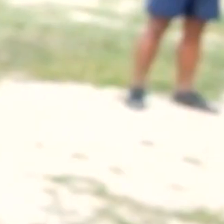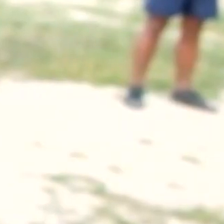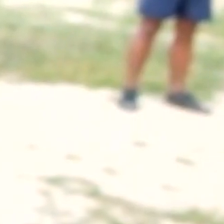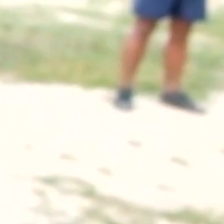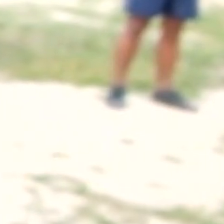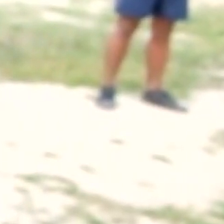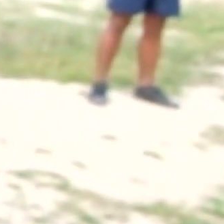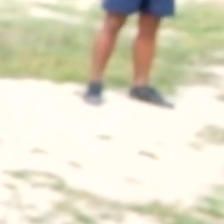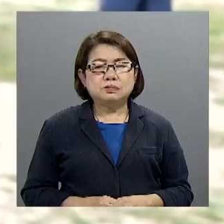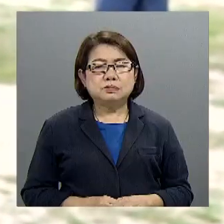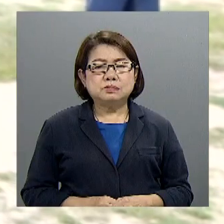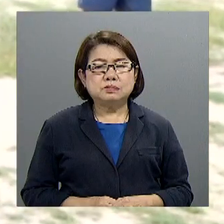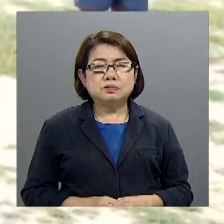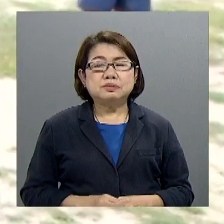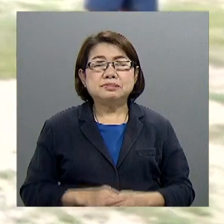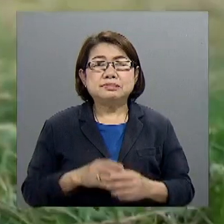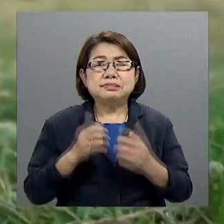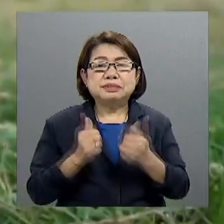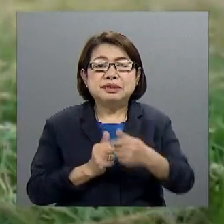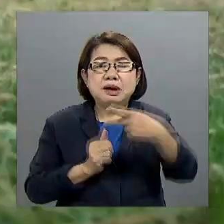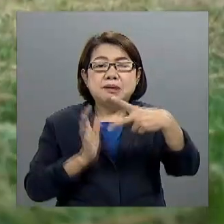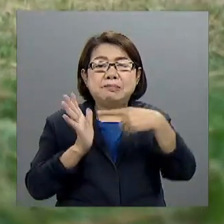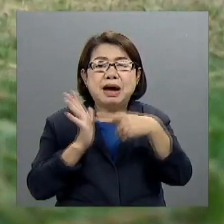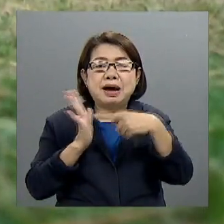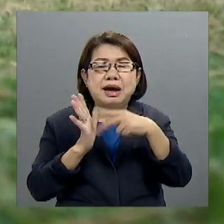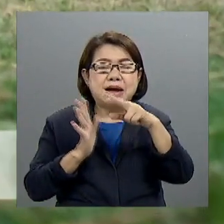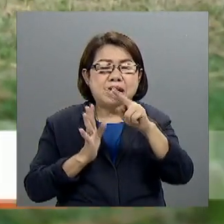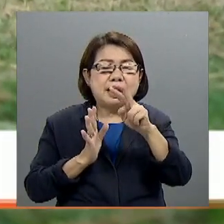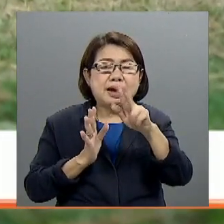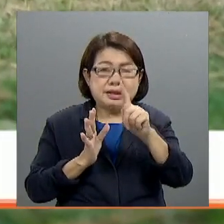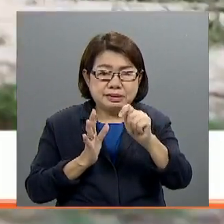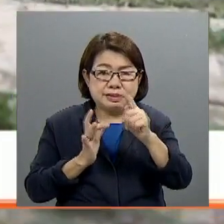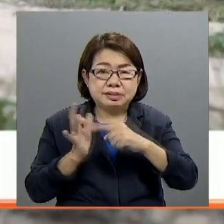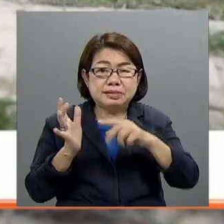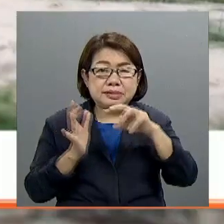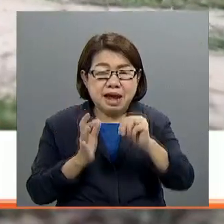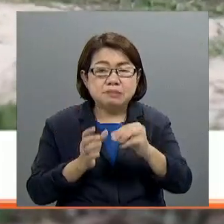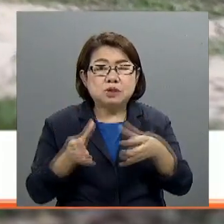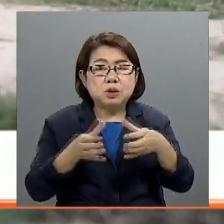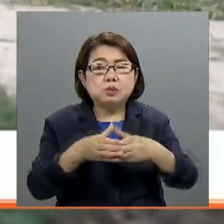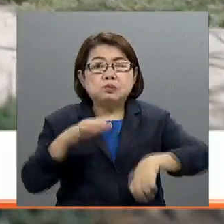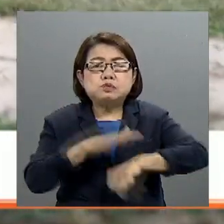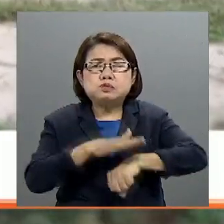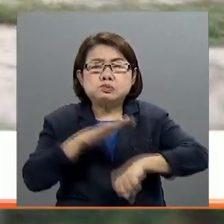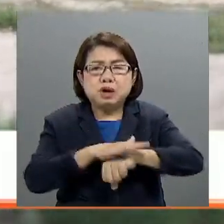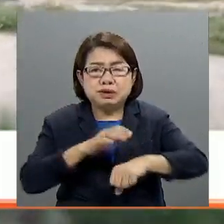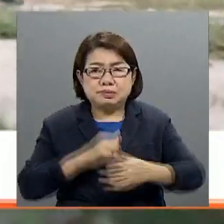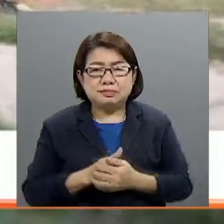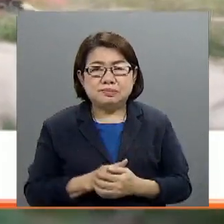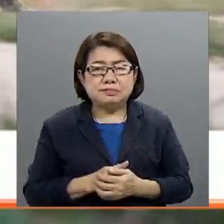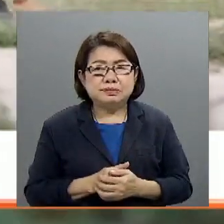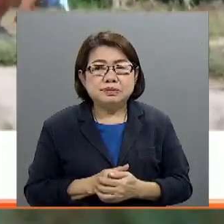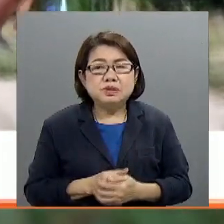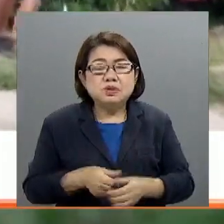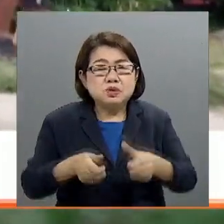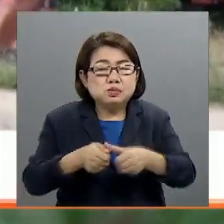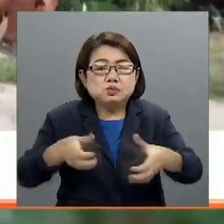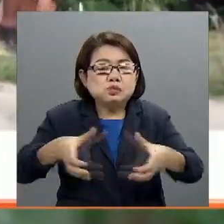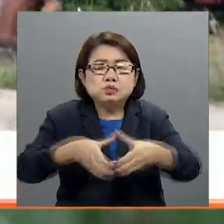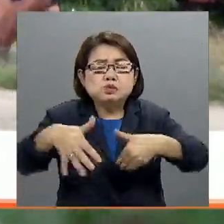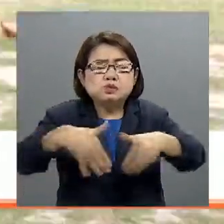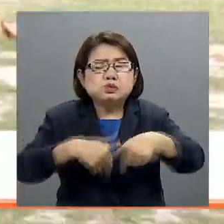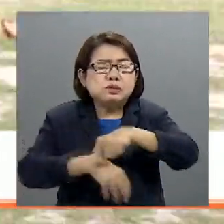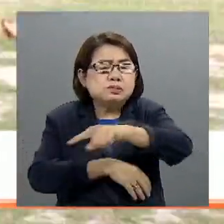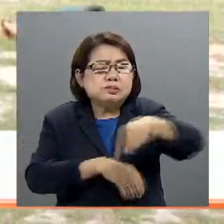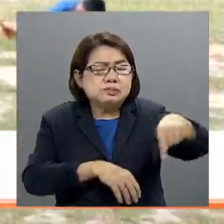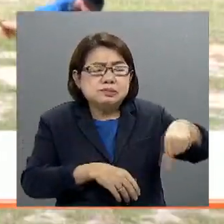ผ่าแต้มอะคาเดมี่คือสโมสรฟุตบอลชุมชนที่เด็กๆบ้านหนองผือน้อยและหมู่บ้านรอบๆในเขตตำบลห้วยไผ่